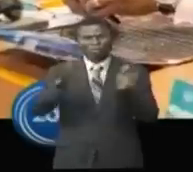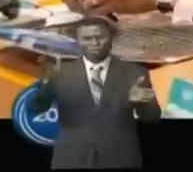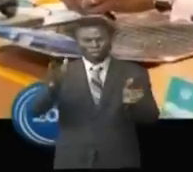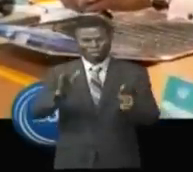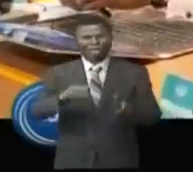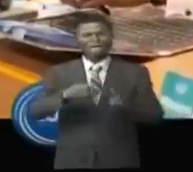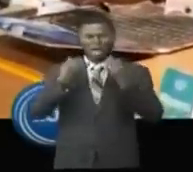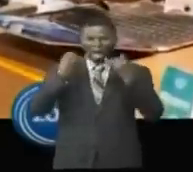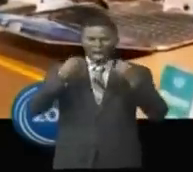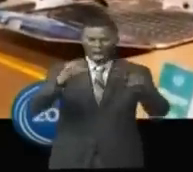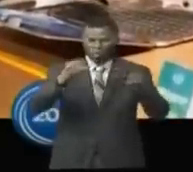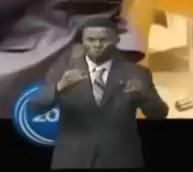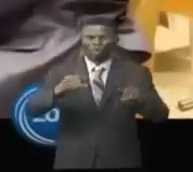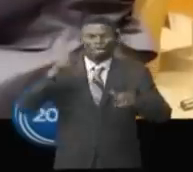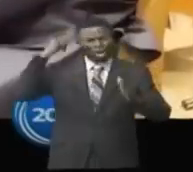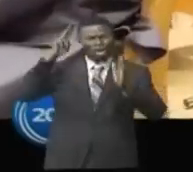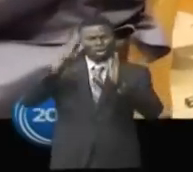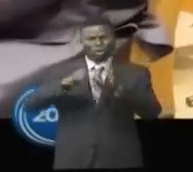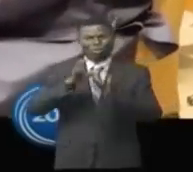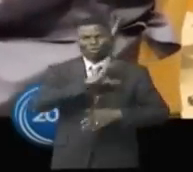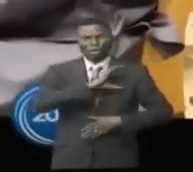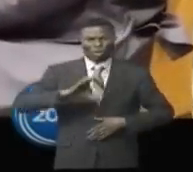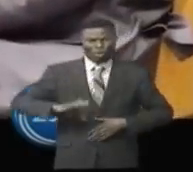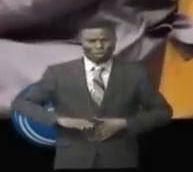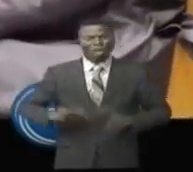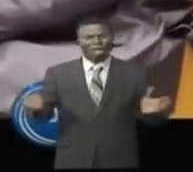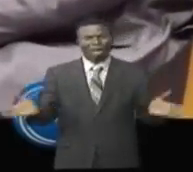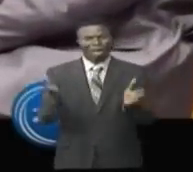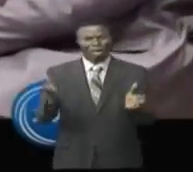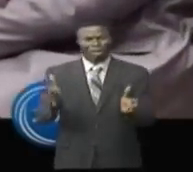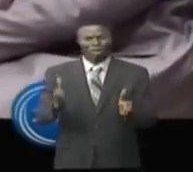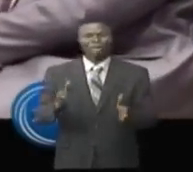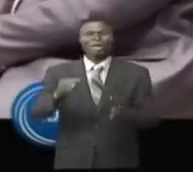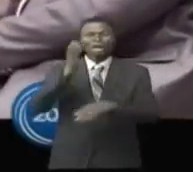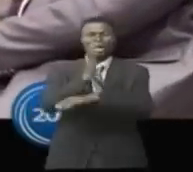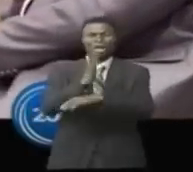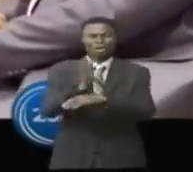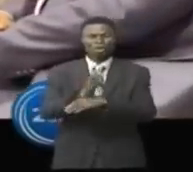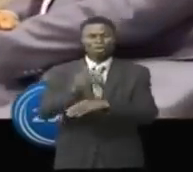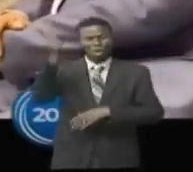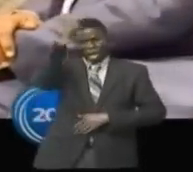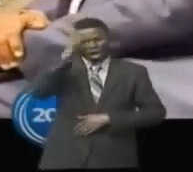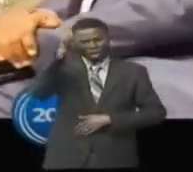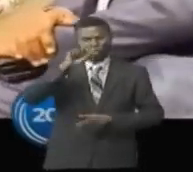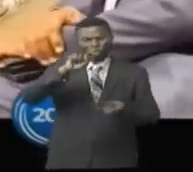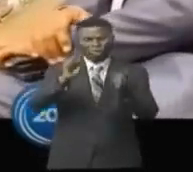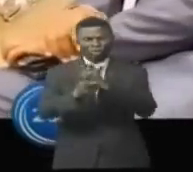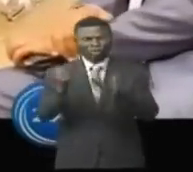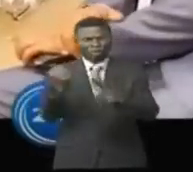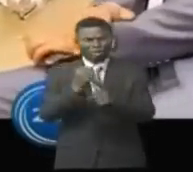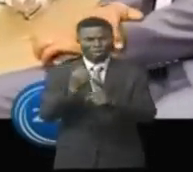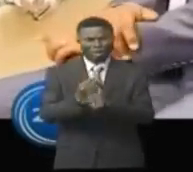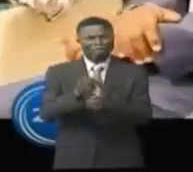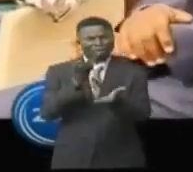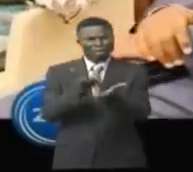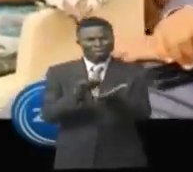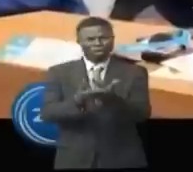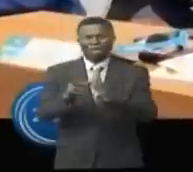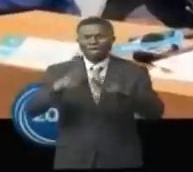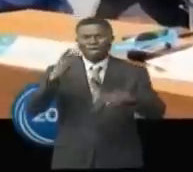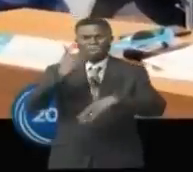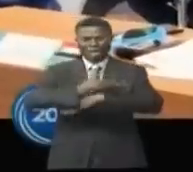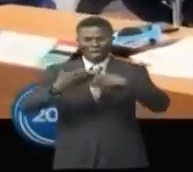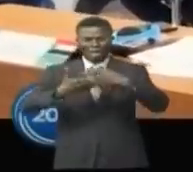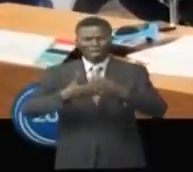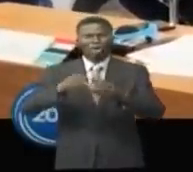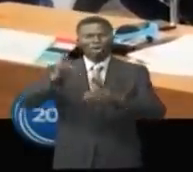les gouvernements congolais pour l'accueil et a encouragé les postiers africains à améliorer les services postaux et les infrastructures